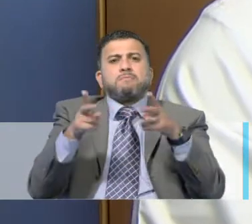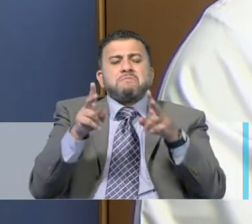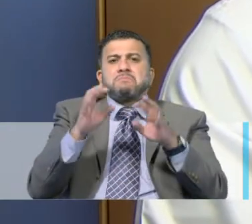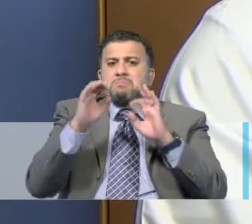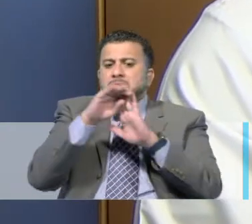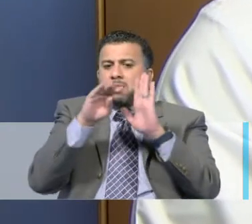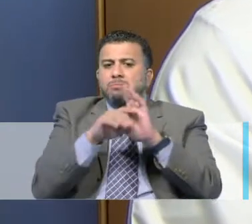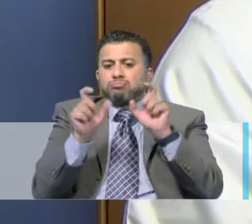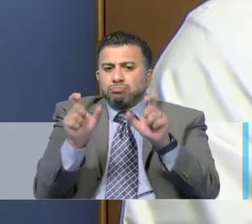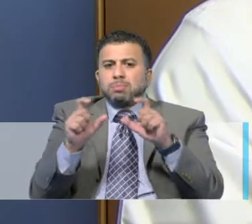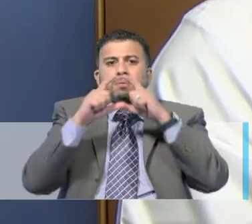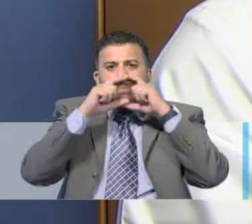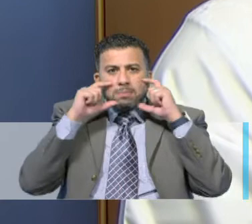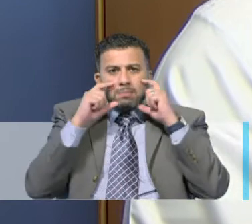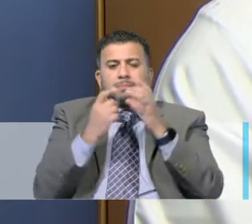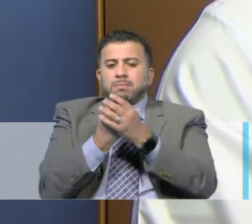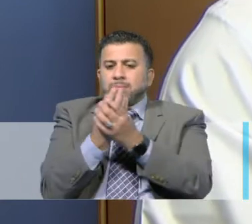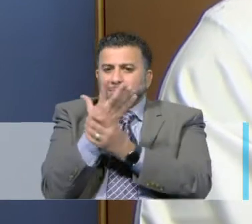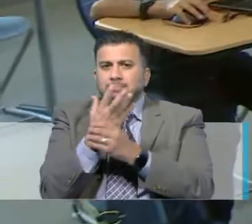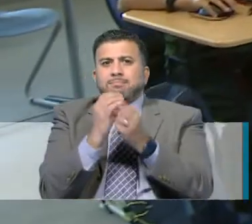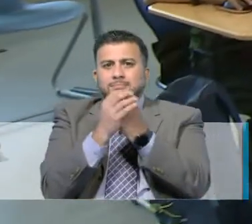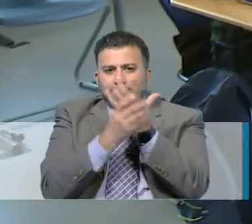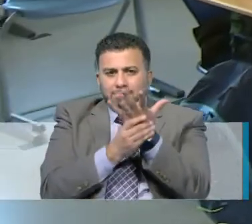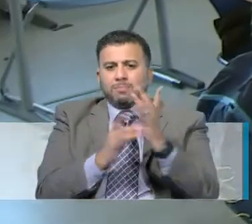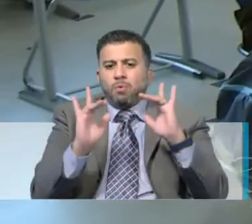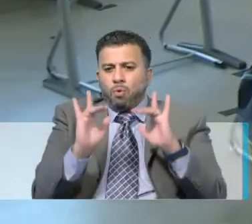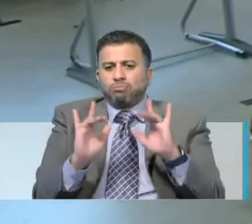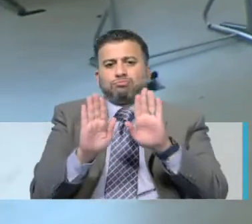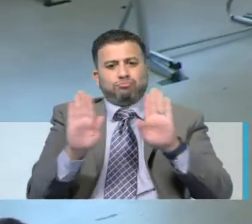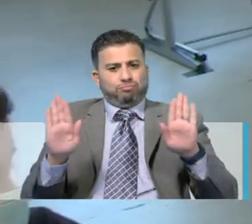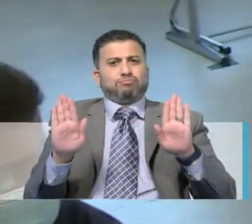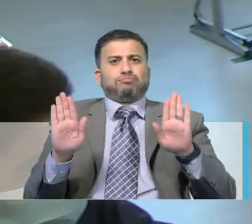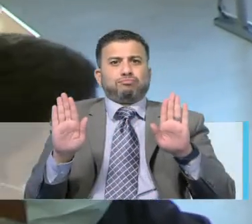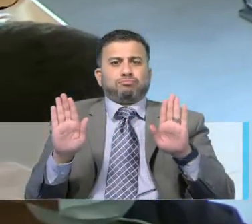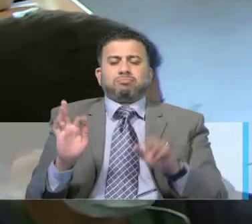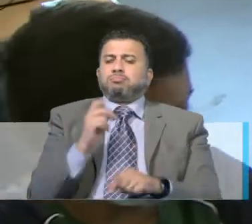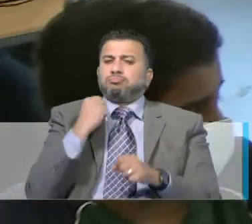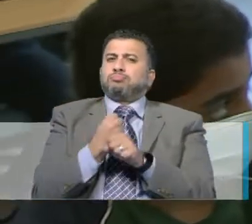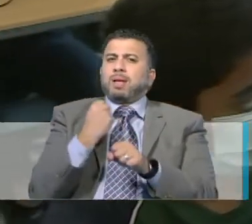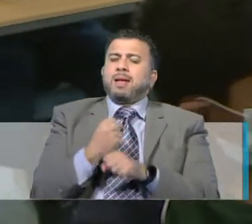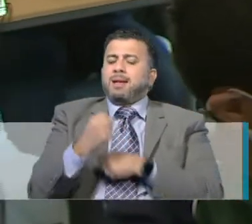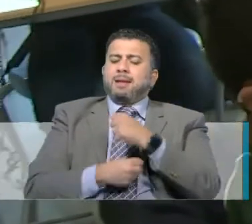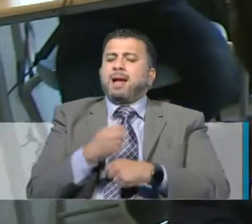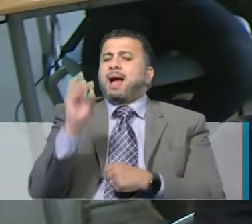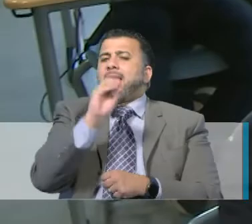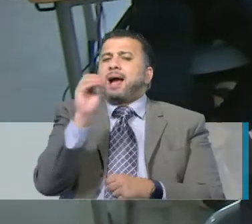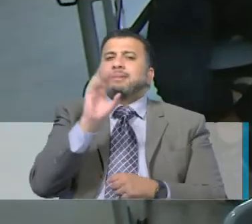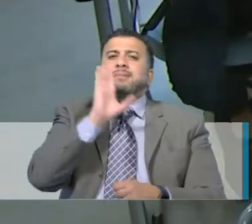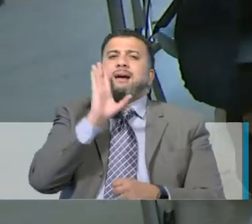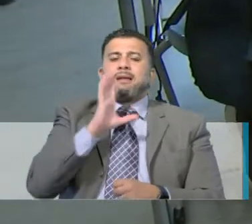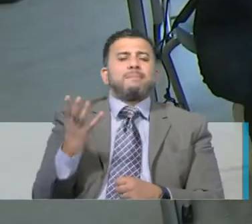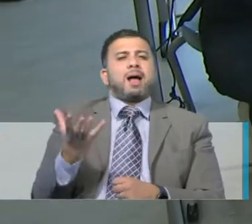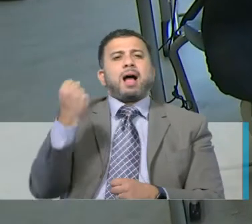الإجراءات الاحترازية من لبس الكمامة ومن التباعد الاجتماعي. جهود بذلتها هيئة الشارقة للتعليم